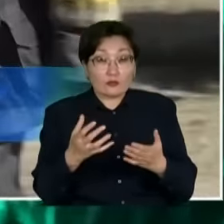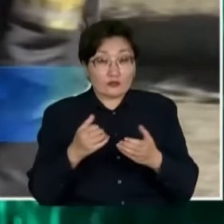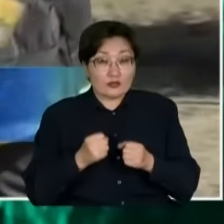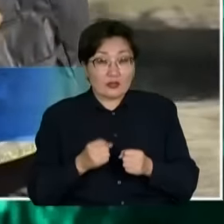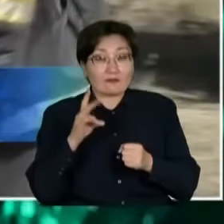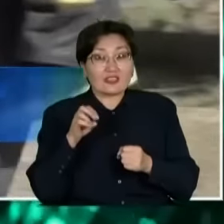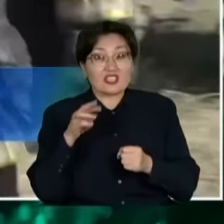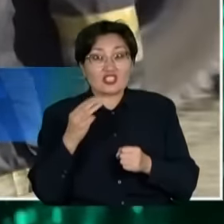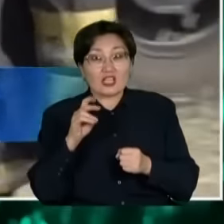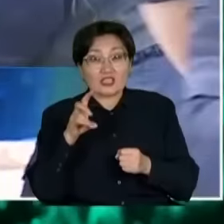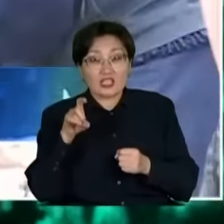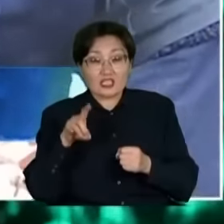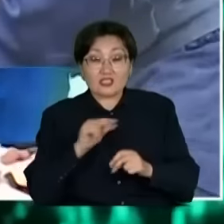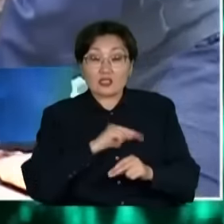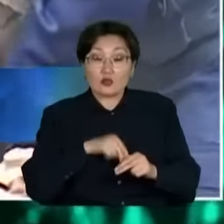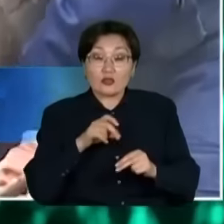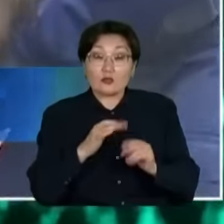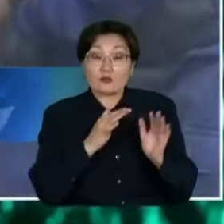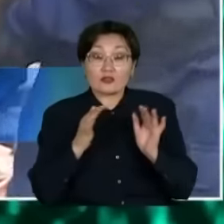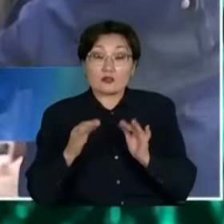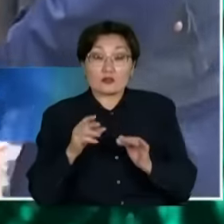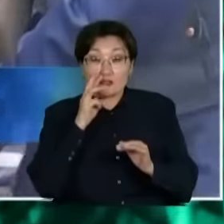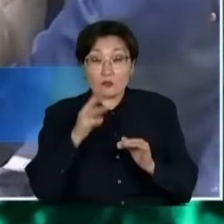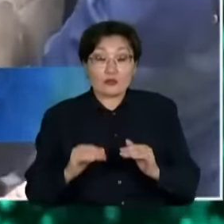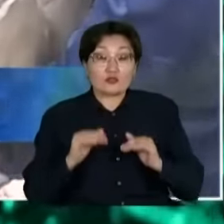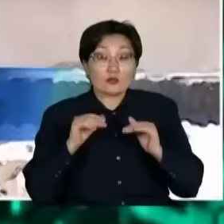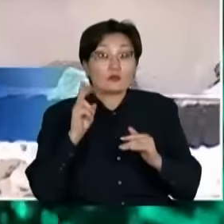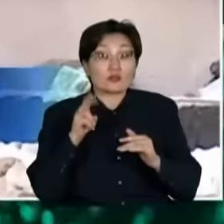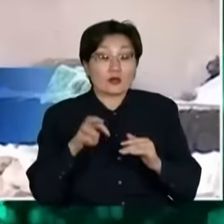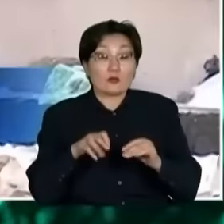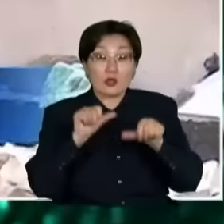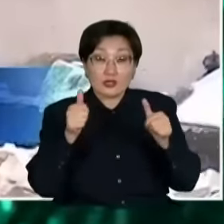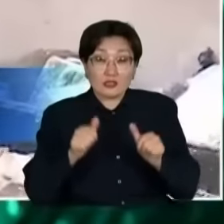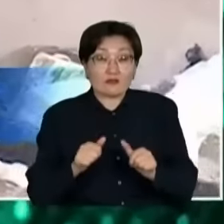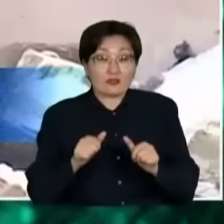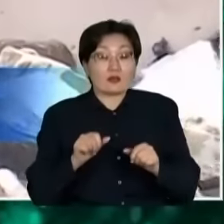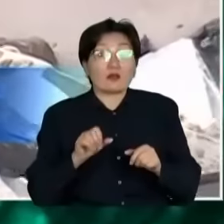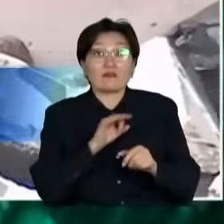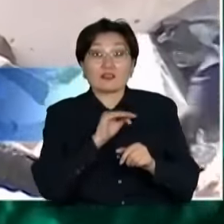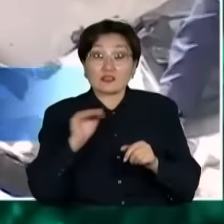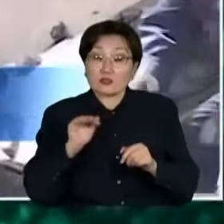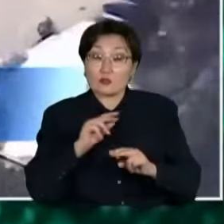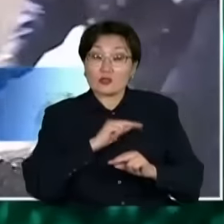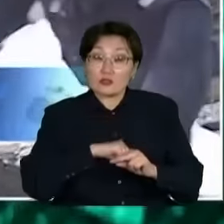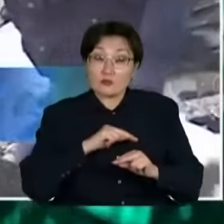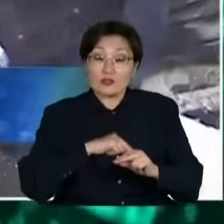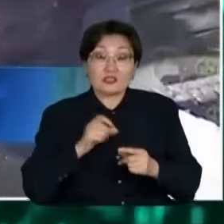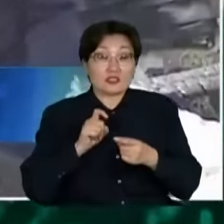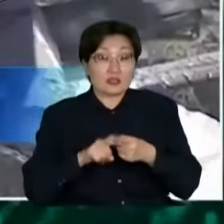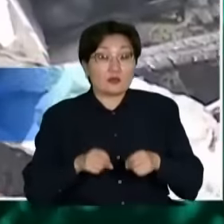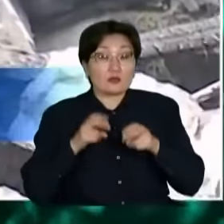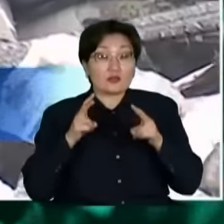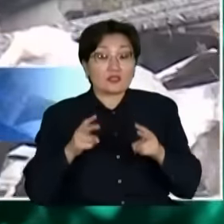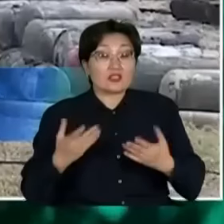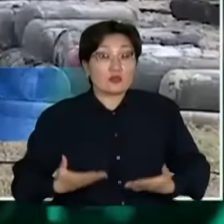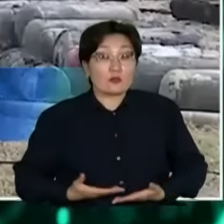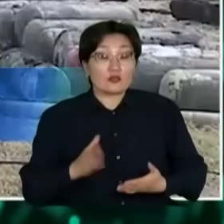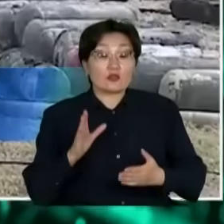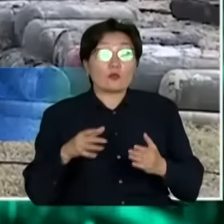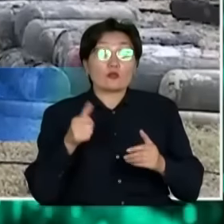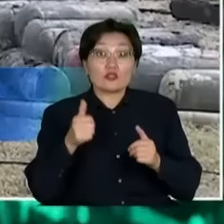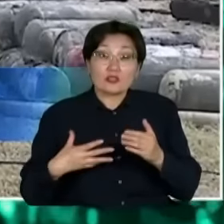сотрудники лесничеств ранее заработные платы подняли тем кто оформлен в штате работа связанная с риском для жизни будет хорошо